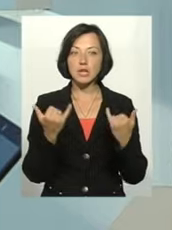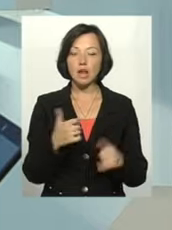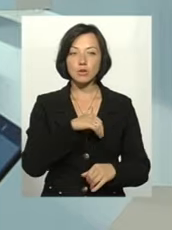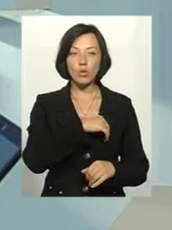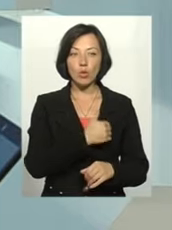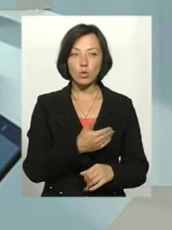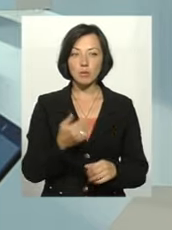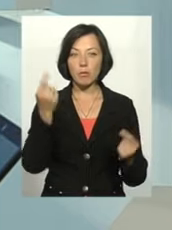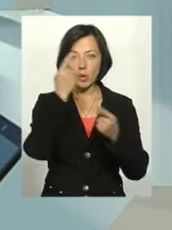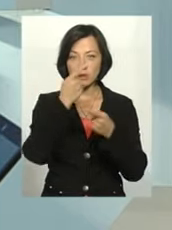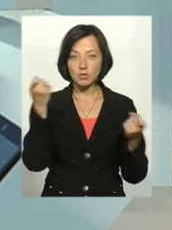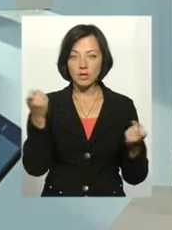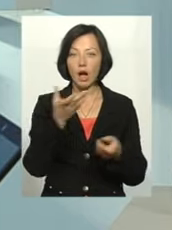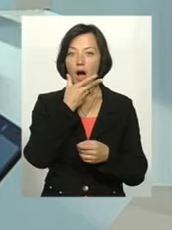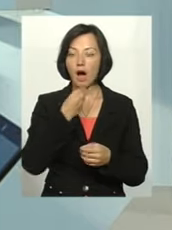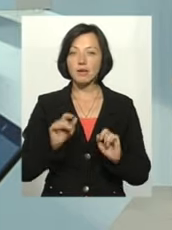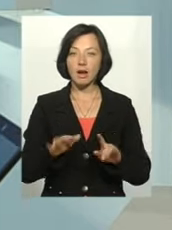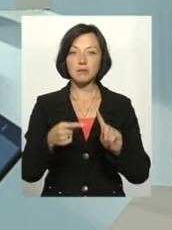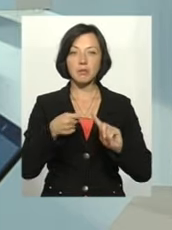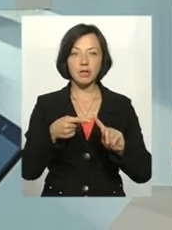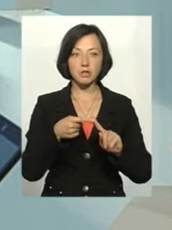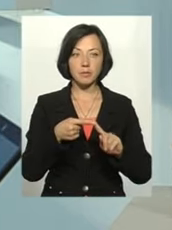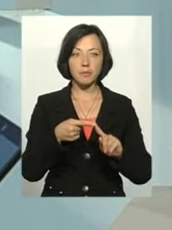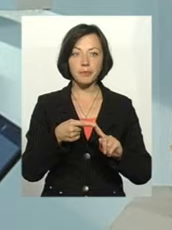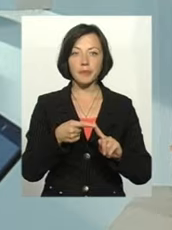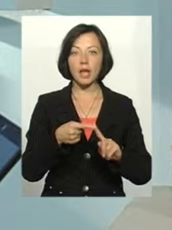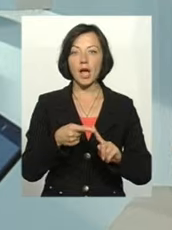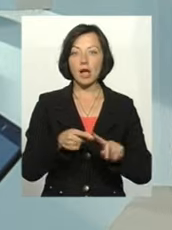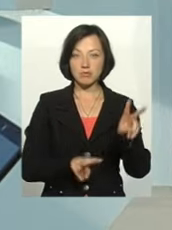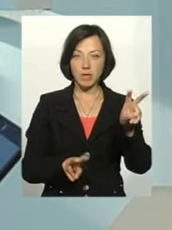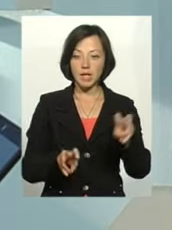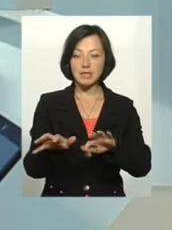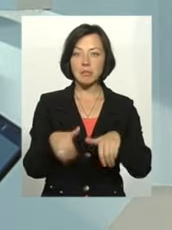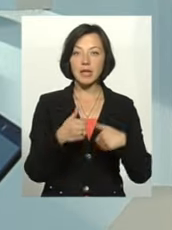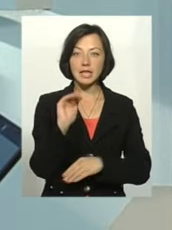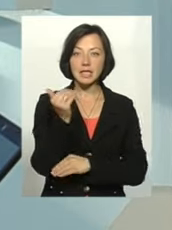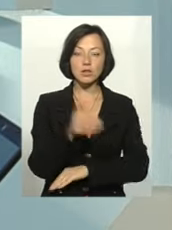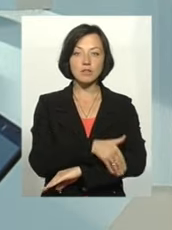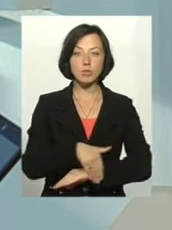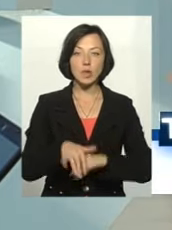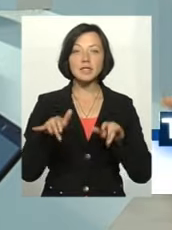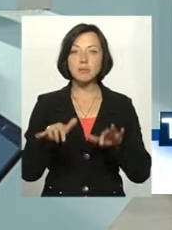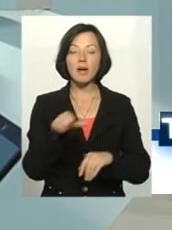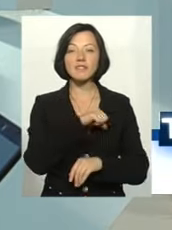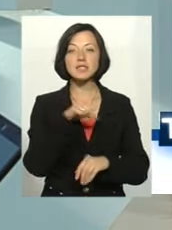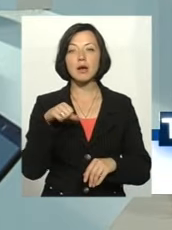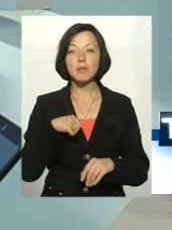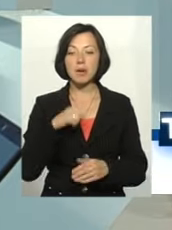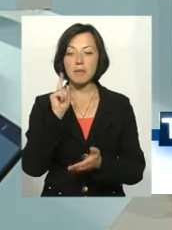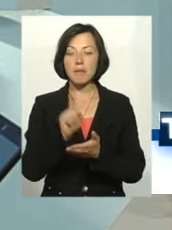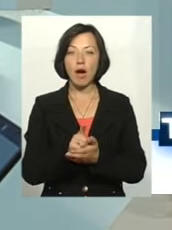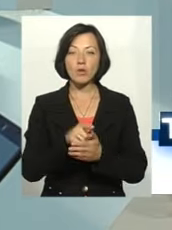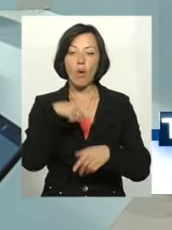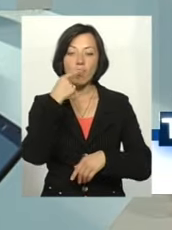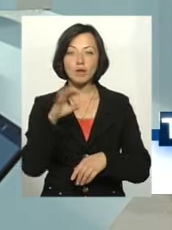хочемо проанонсувати гарні акції. Перше, забери дитину з вулиці, пані Наталія розкаже. Тобто, справи самі мають казати за